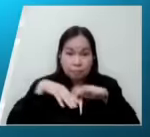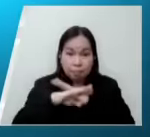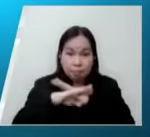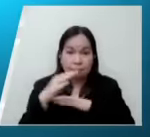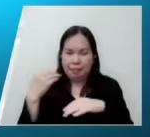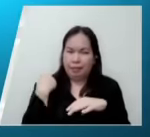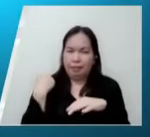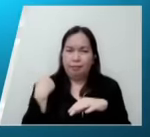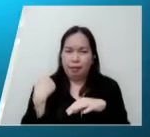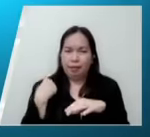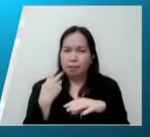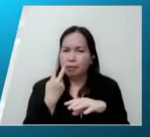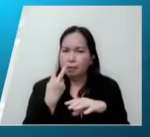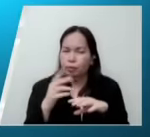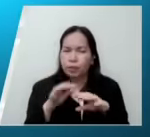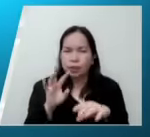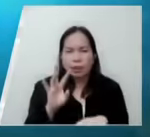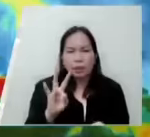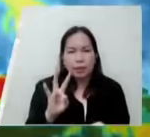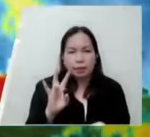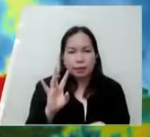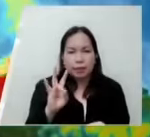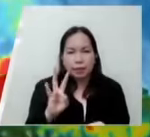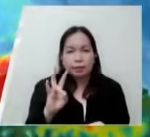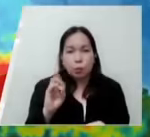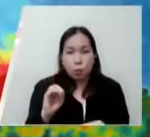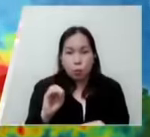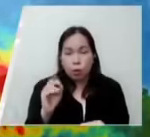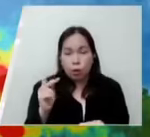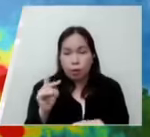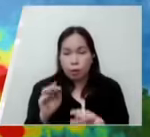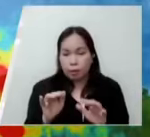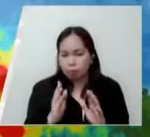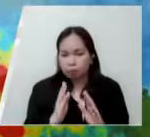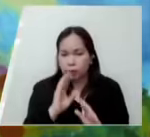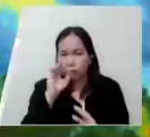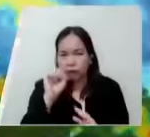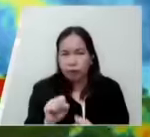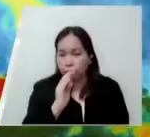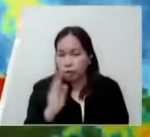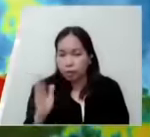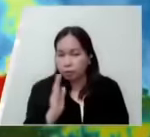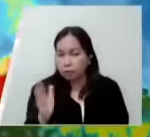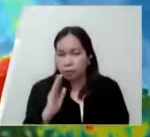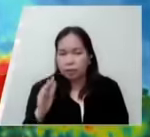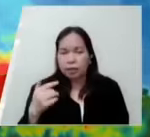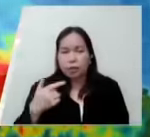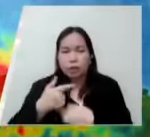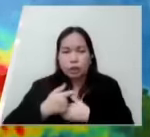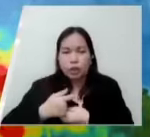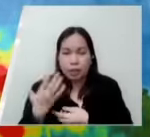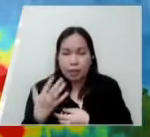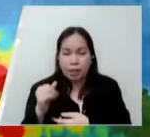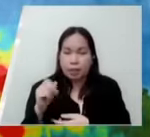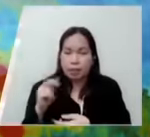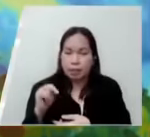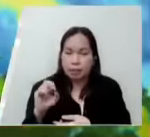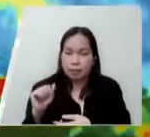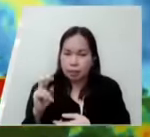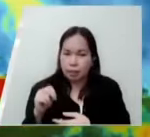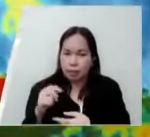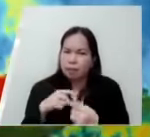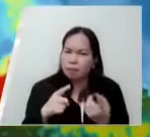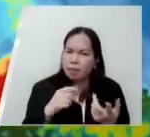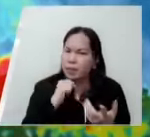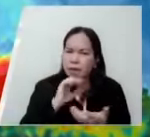namataan 770 kilometers southeast ng General Santos City. Sabi ng PAGASA, mababa ang tsansa nitong maging bagyo at hindi rin